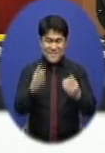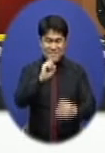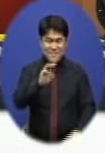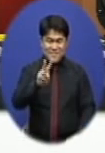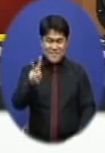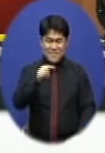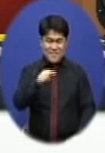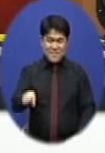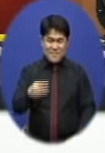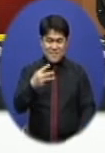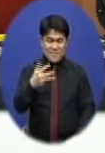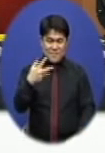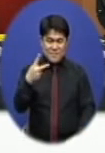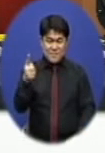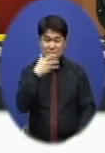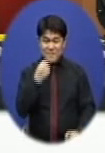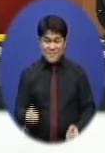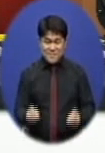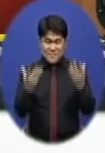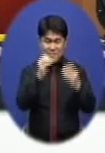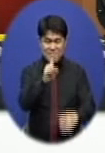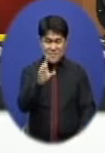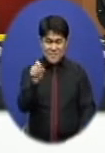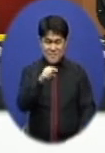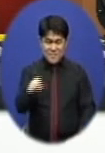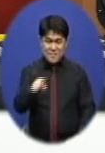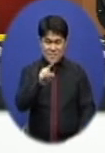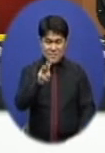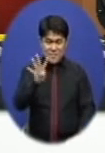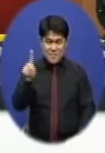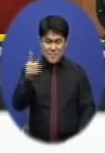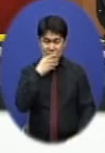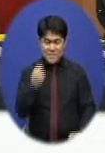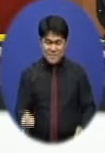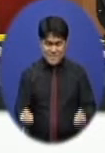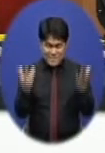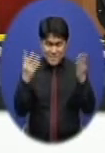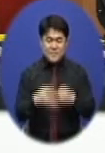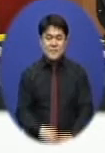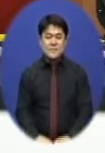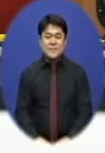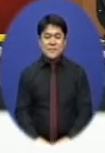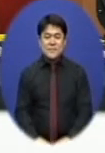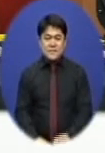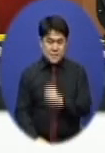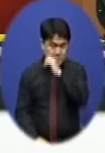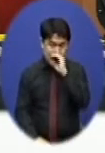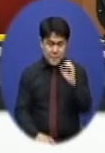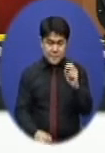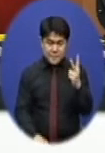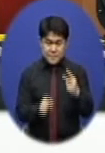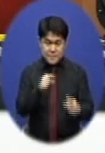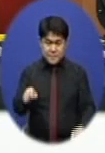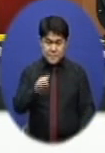042로 시작하고 3821님 축하합니다. 010으로 시작됩니다. 네. 1341님 축하드립니다. 네. 자,